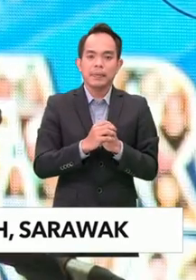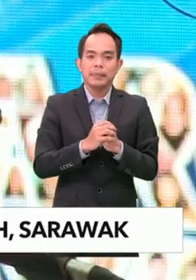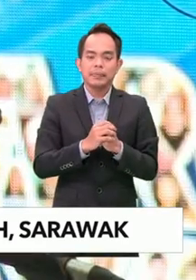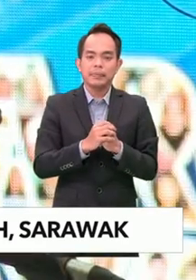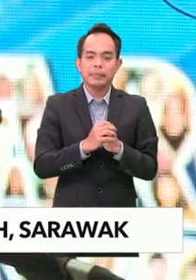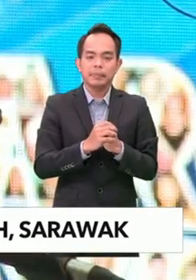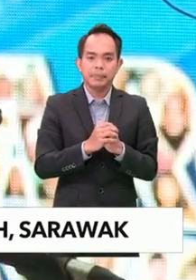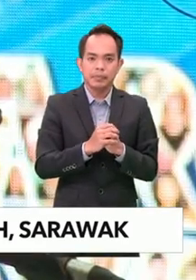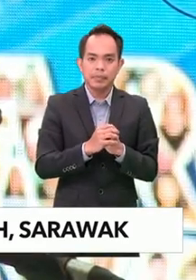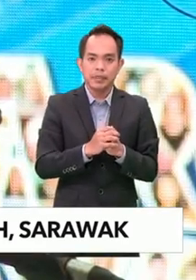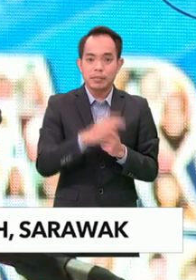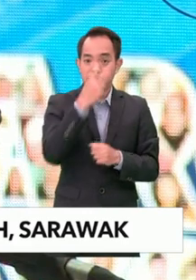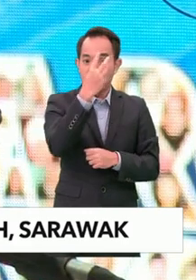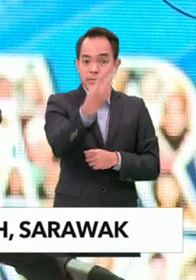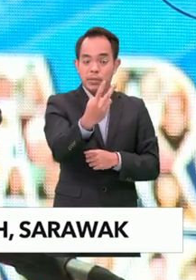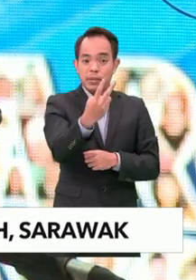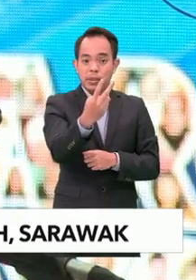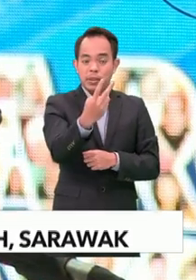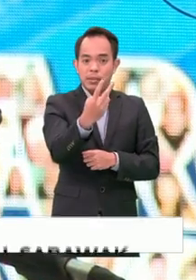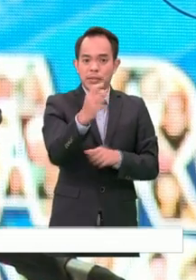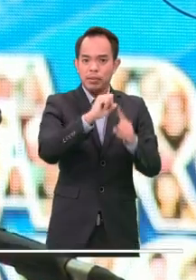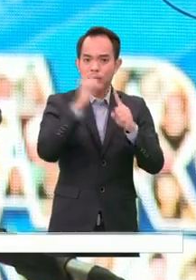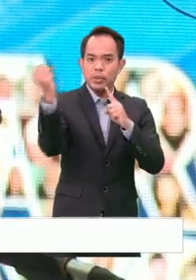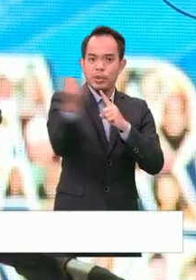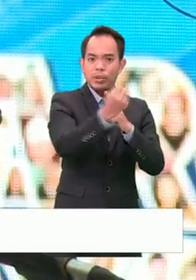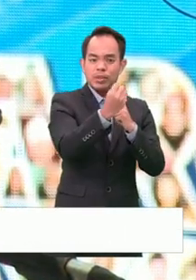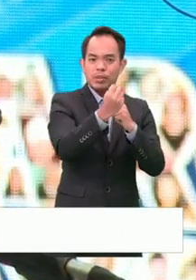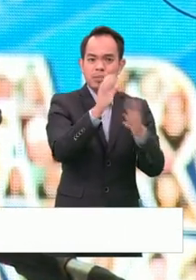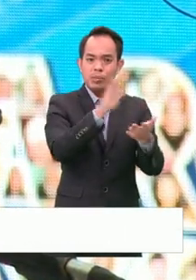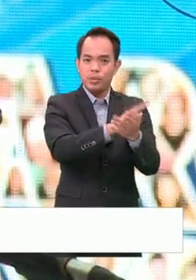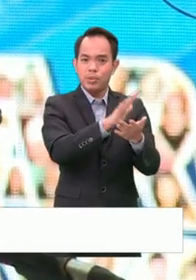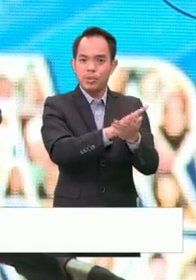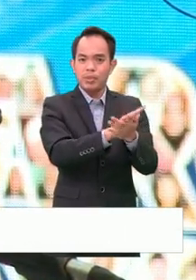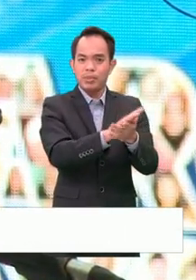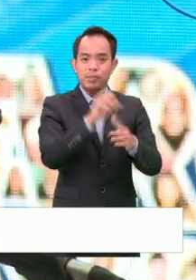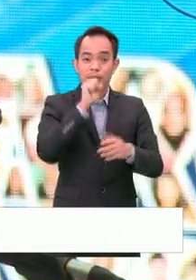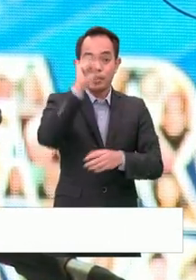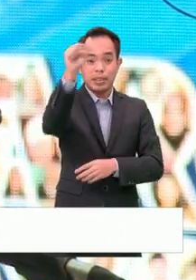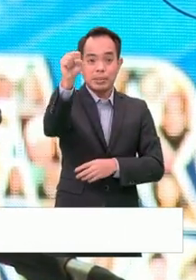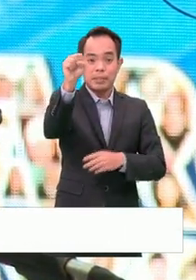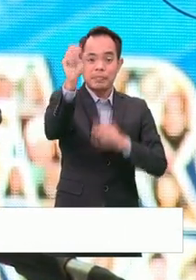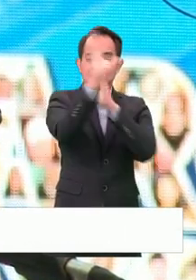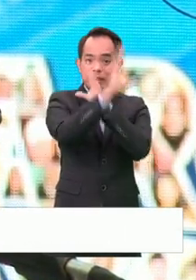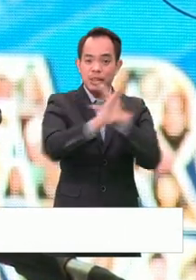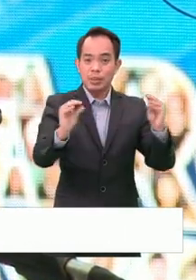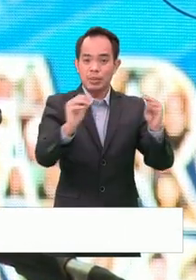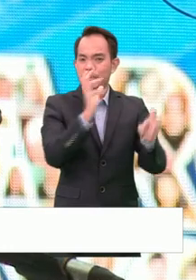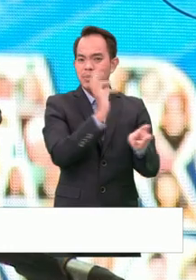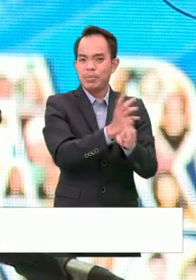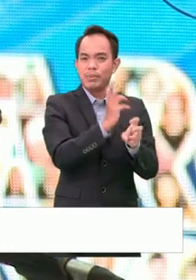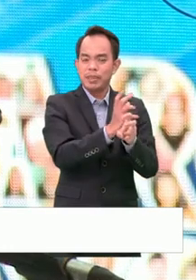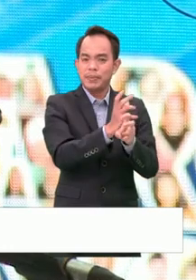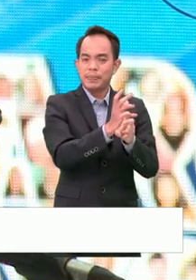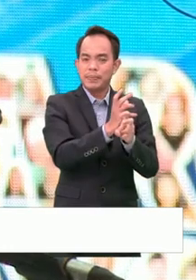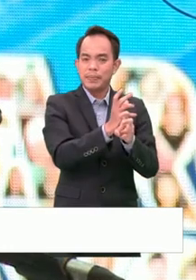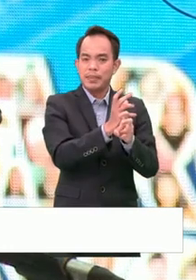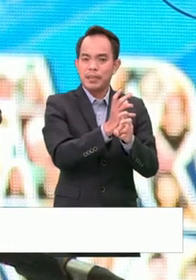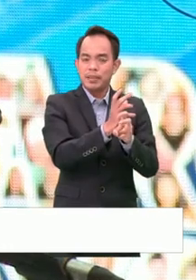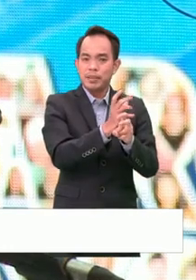juga melihat kepada keadaan sekolah daif di Sabah, di Sarawak